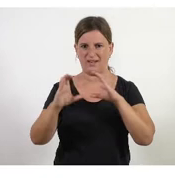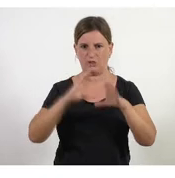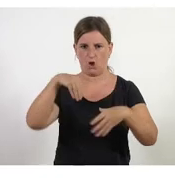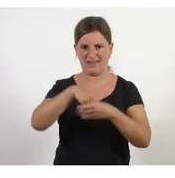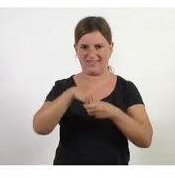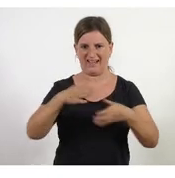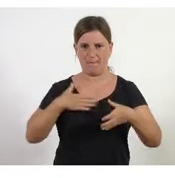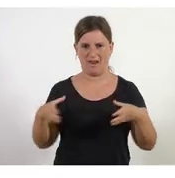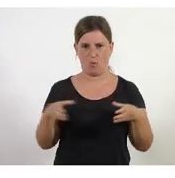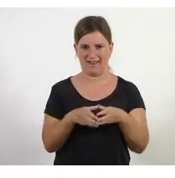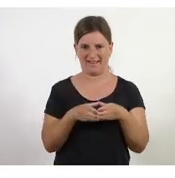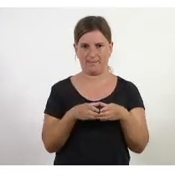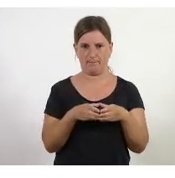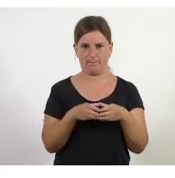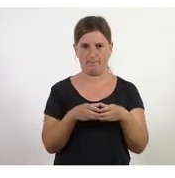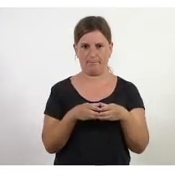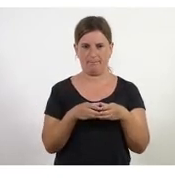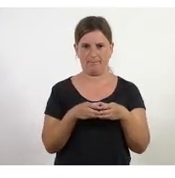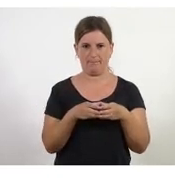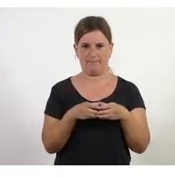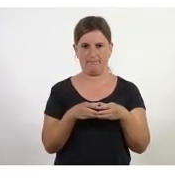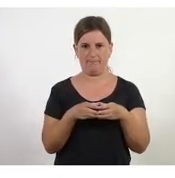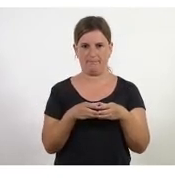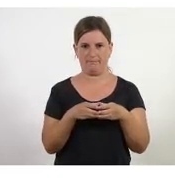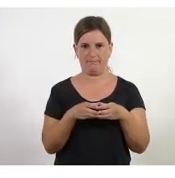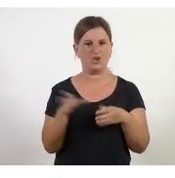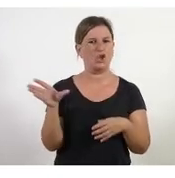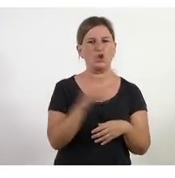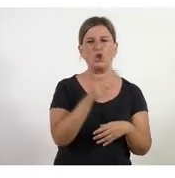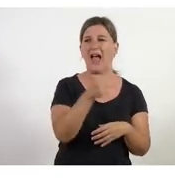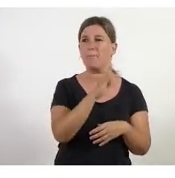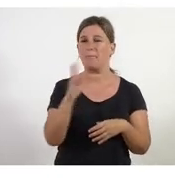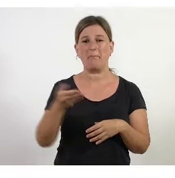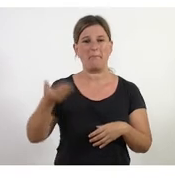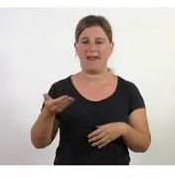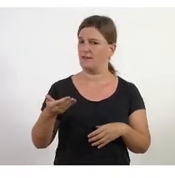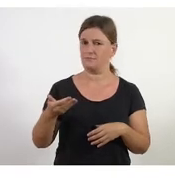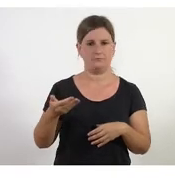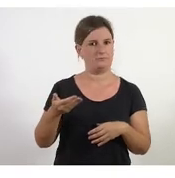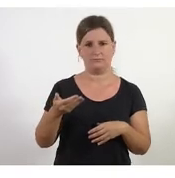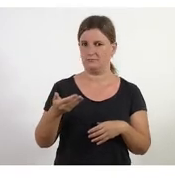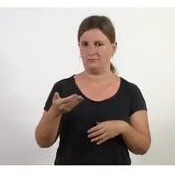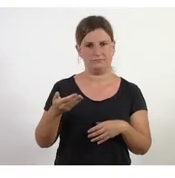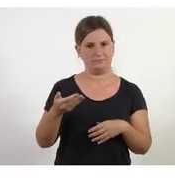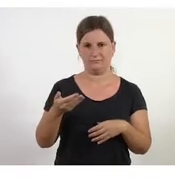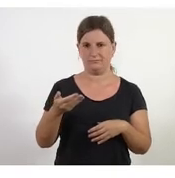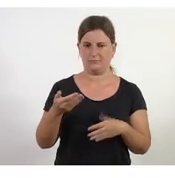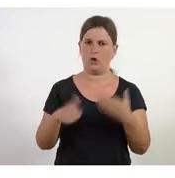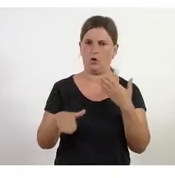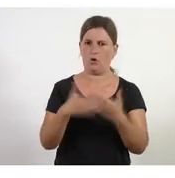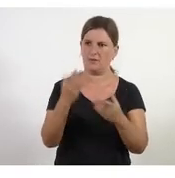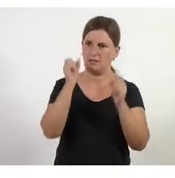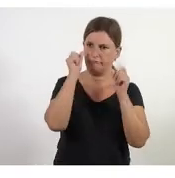interna, d'acord? I no totes les aplicacions serveixen, d'acord? I aquí ja és quan comencem a